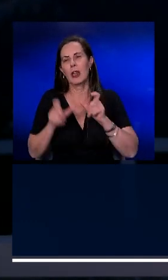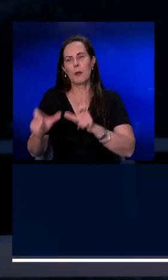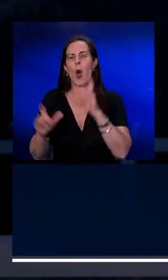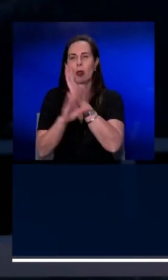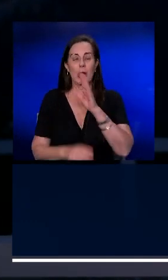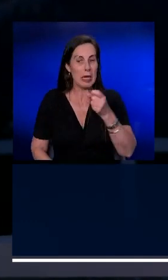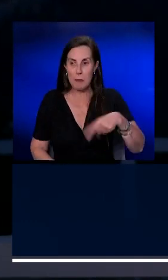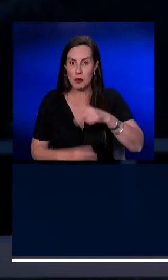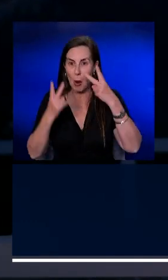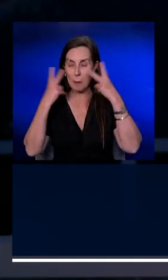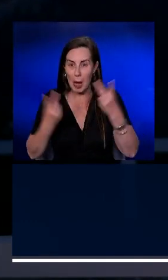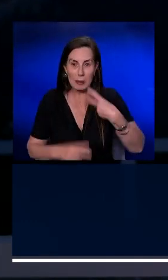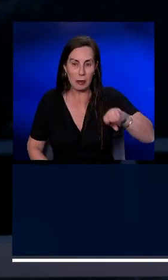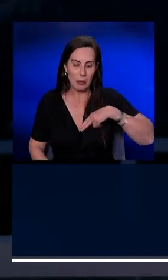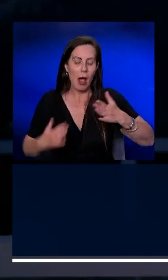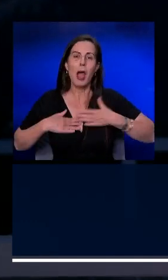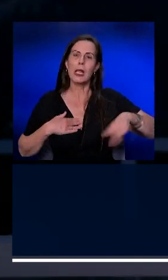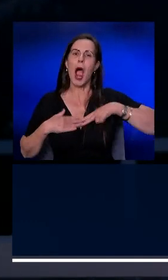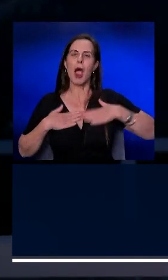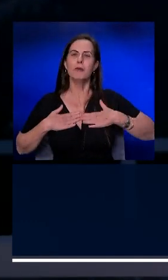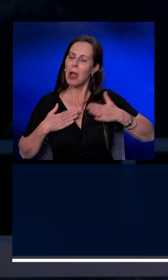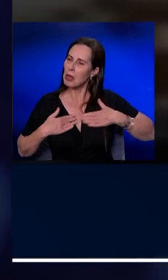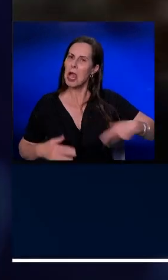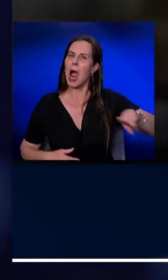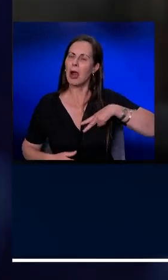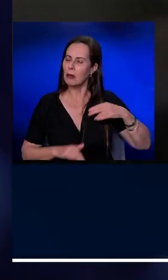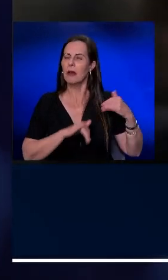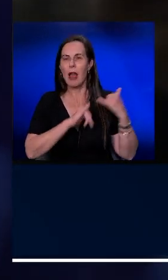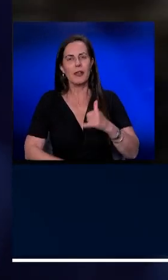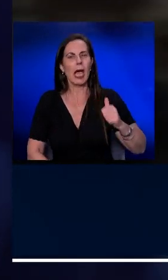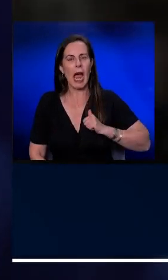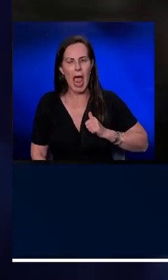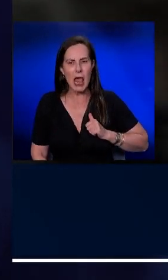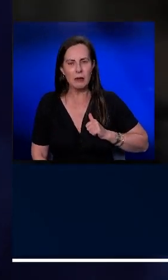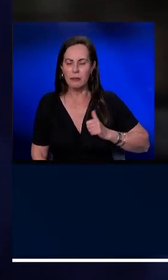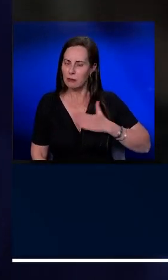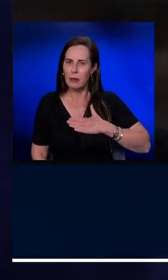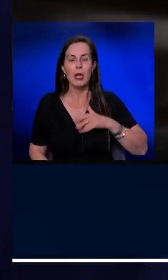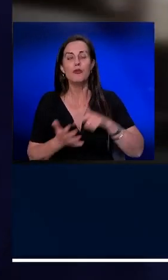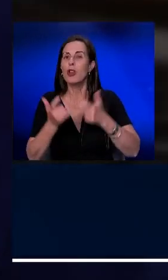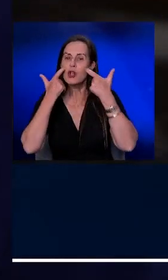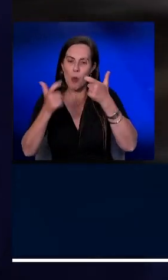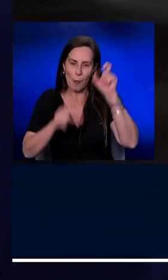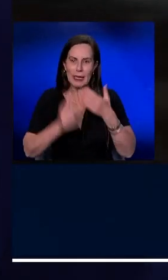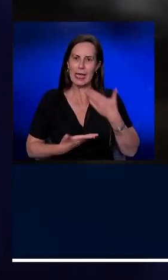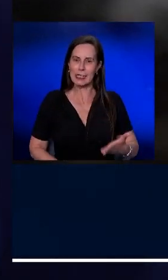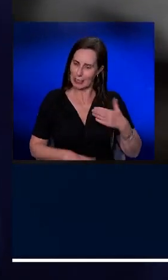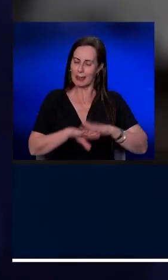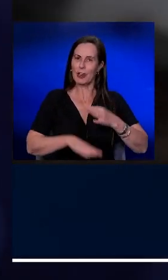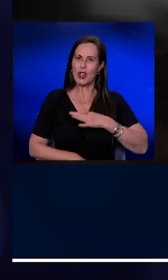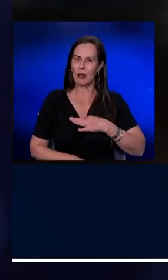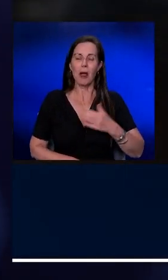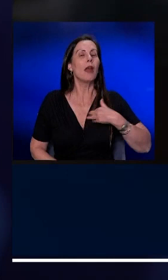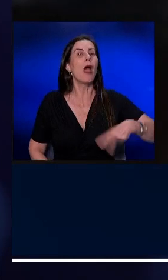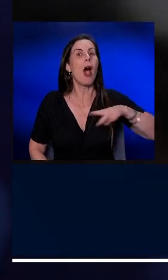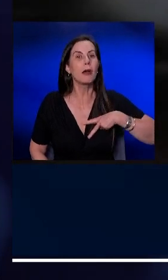מישהו מחפש אחראי, אני אחראי. אני אחראי להכניס את החיילים לתוך ג'נין בשביל להגן על אזרחי מדינת ישראל. אני אחראי